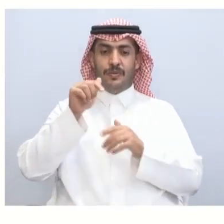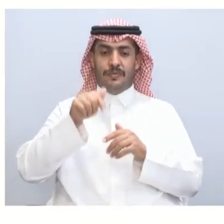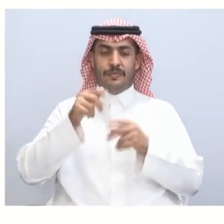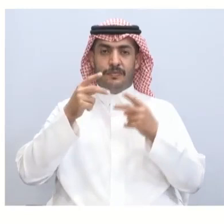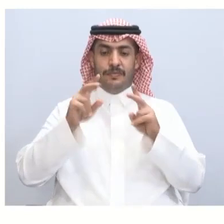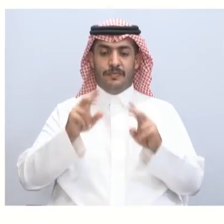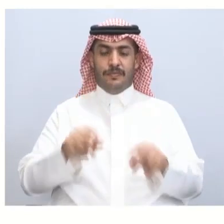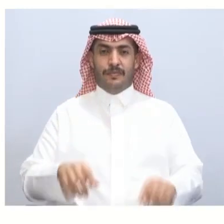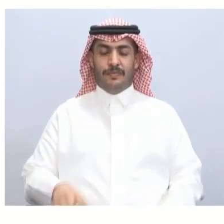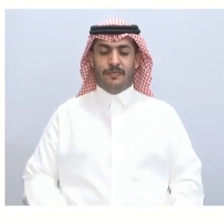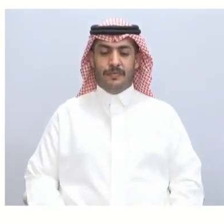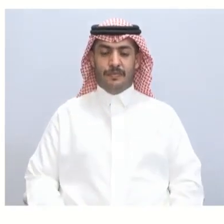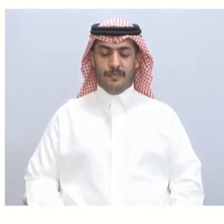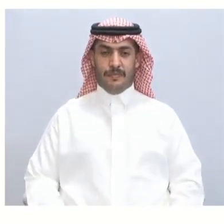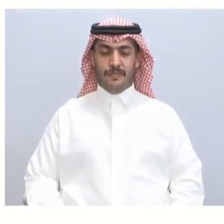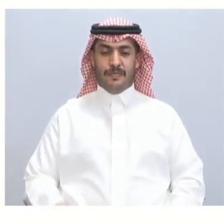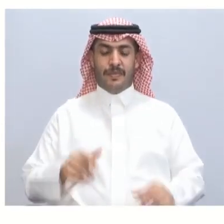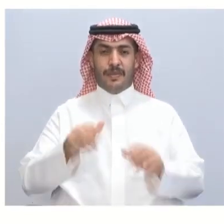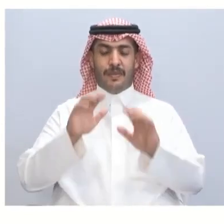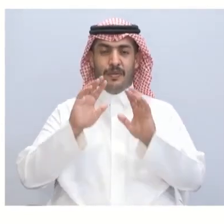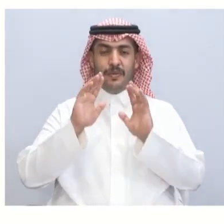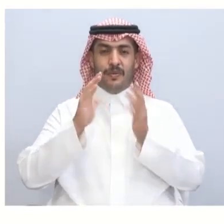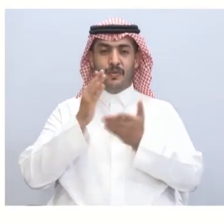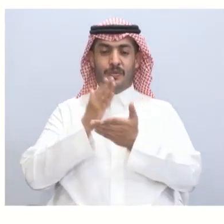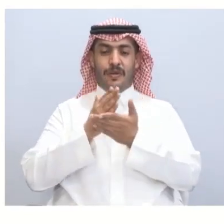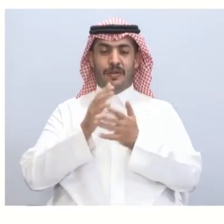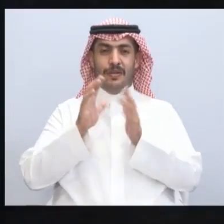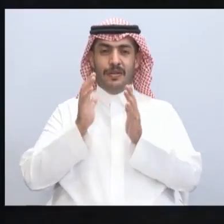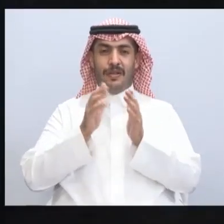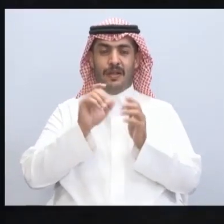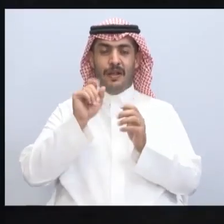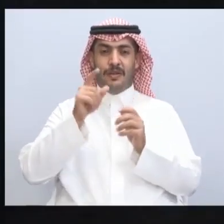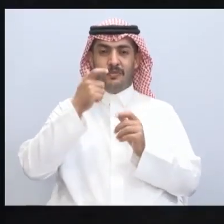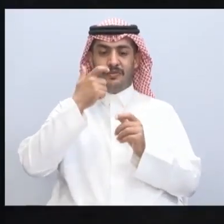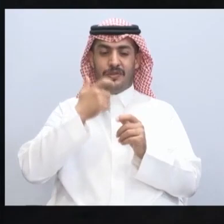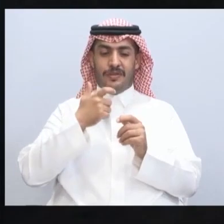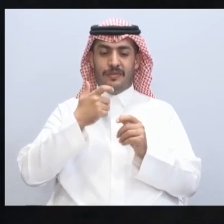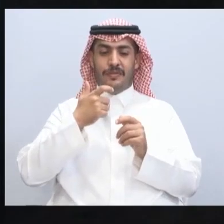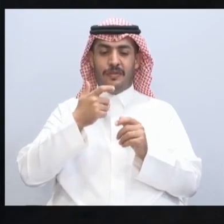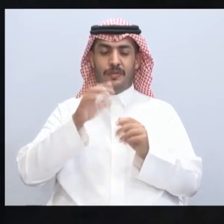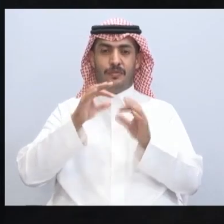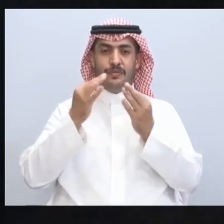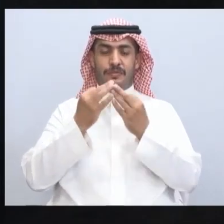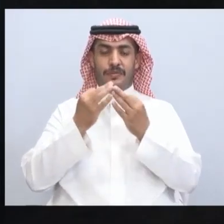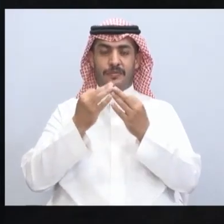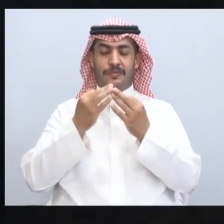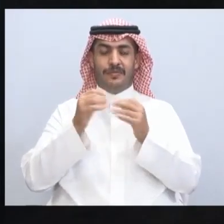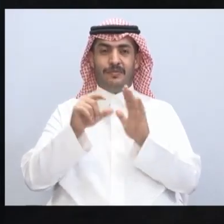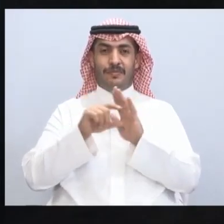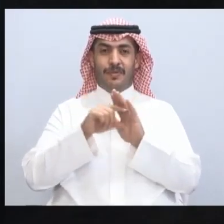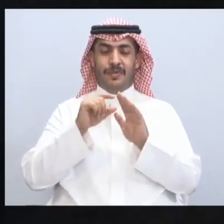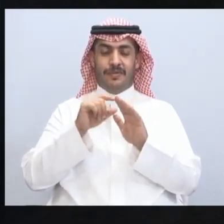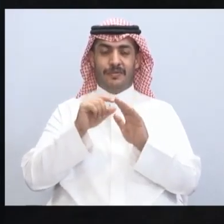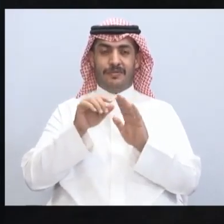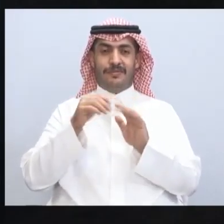اليوم ما زلنا في وحده المهارات الشخصيه والاجتماعيه موضوعات